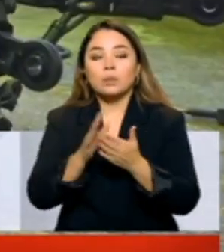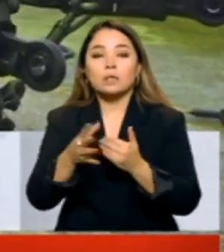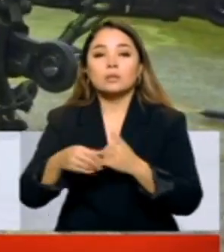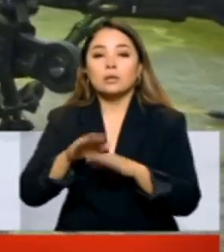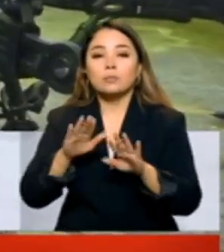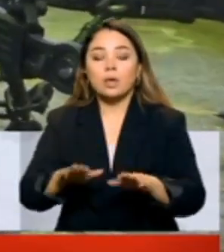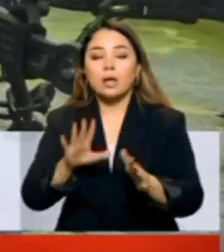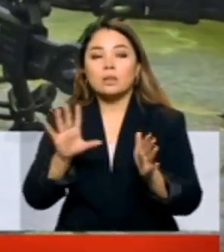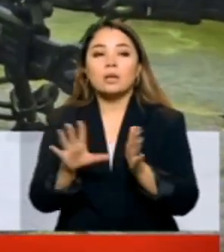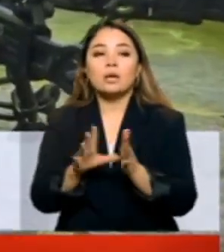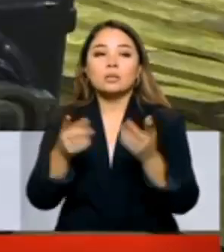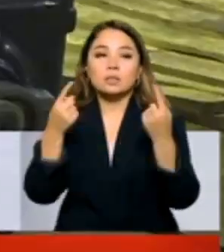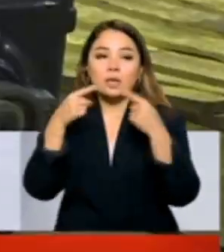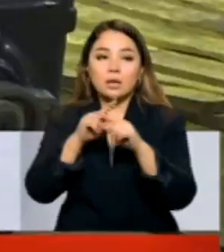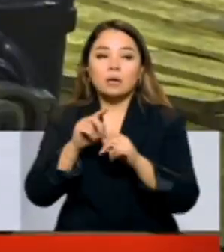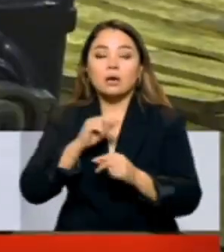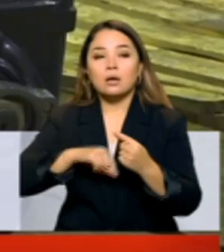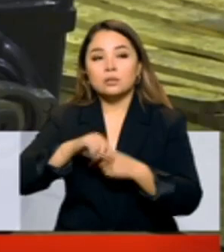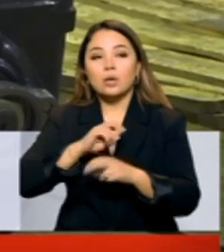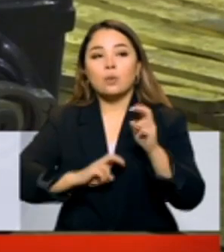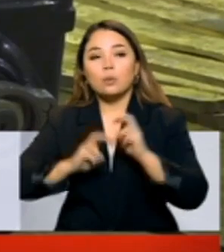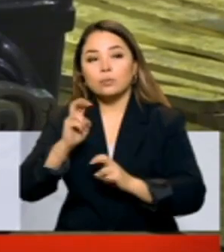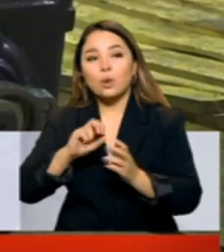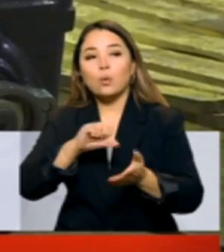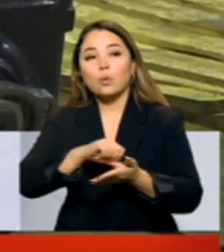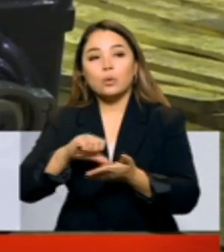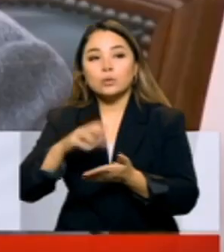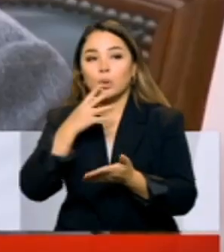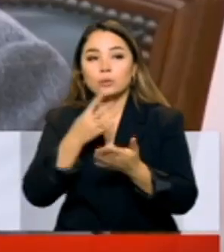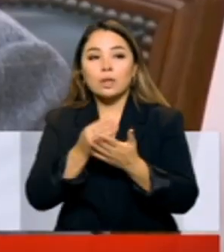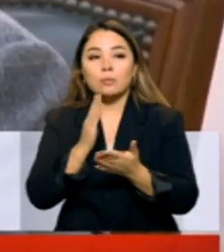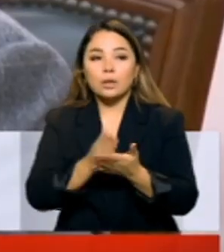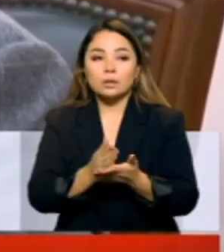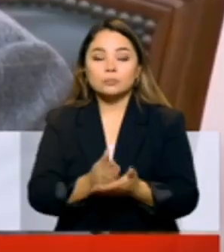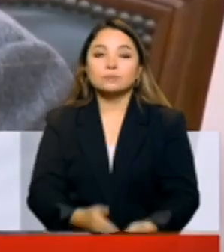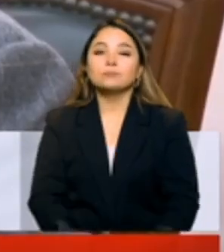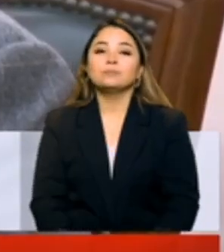бірқатар электротехникалық кәсіпорындарының Қазақстанда өз өкілдіктері бар.